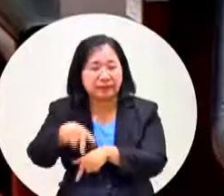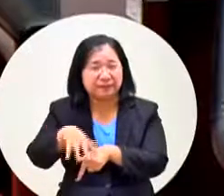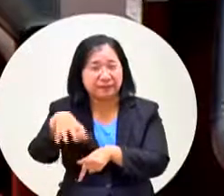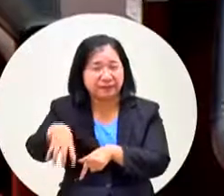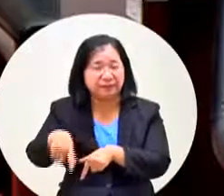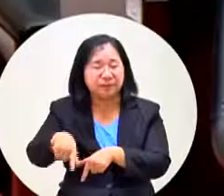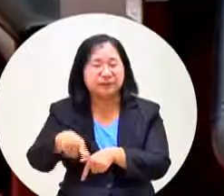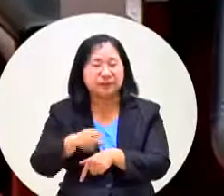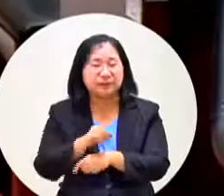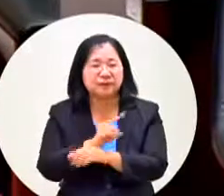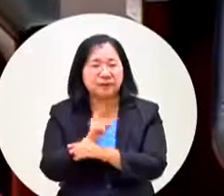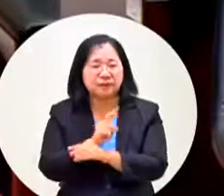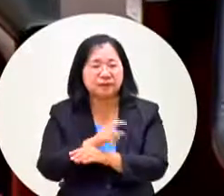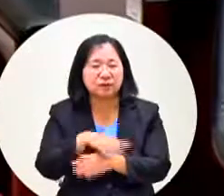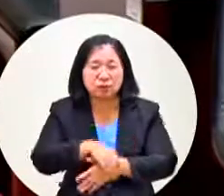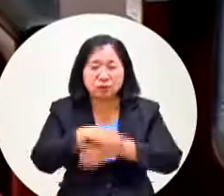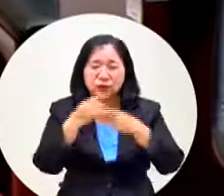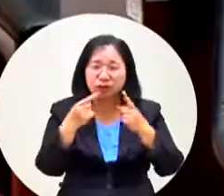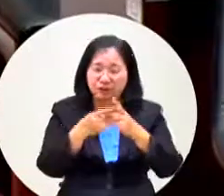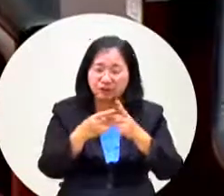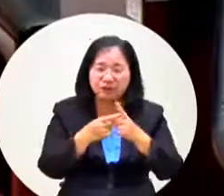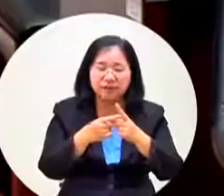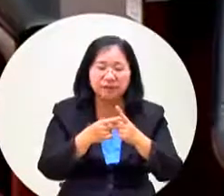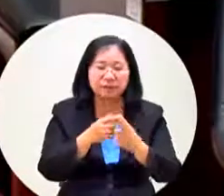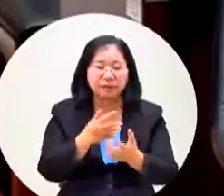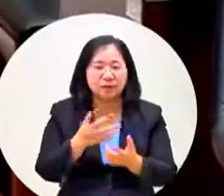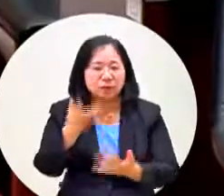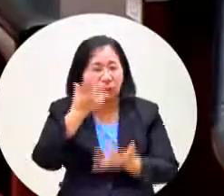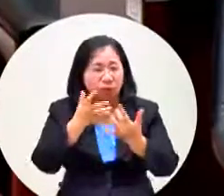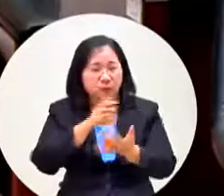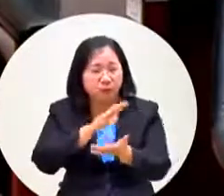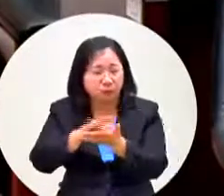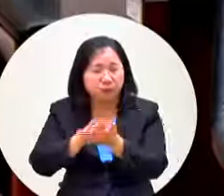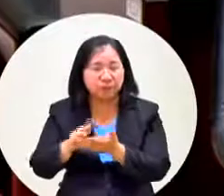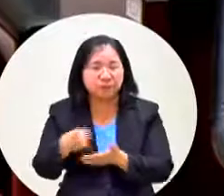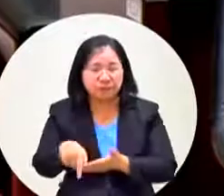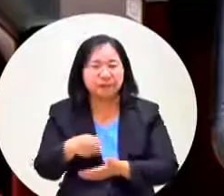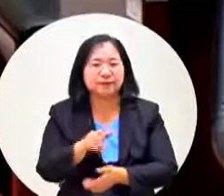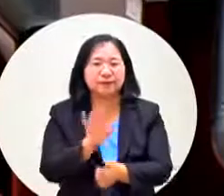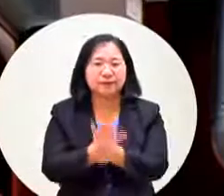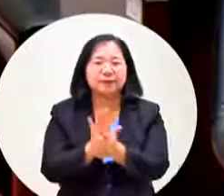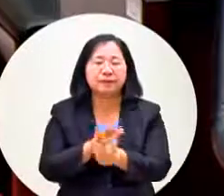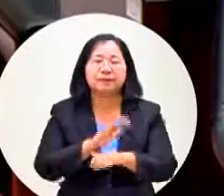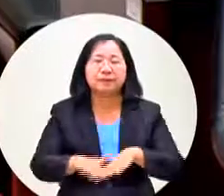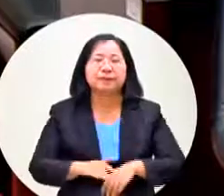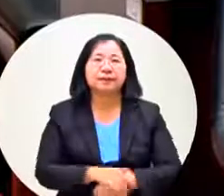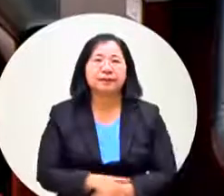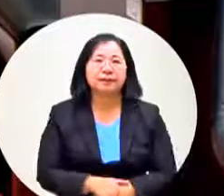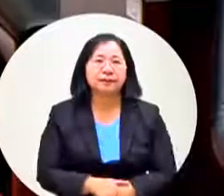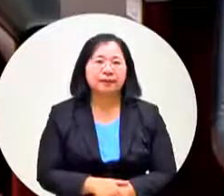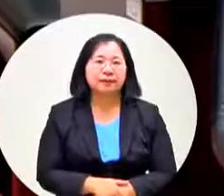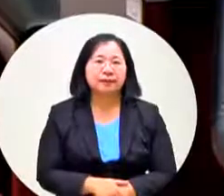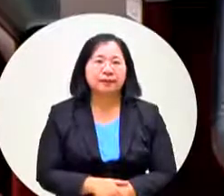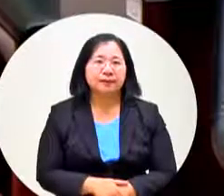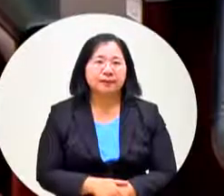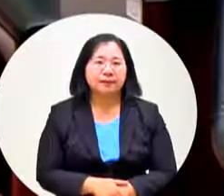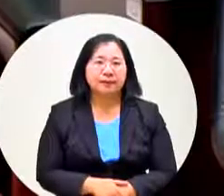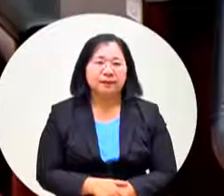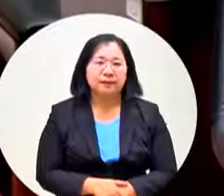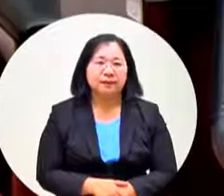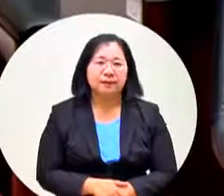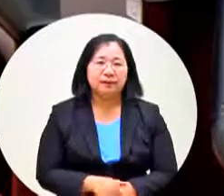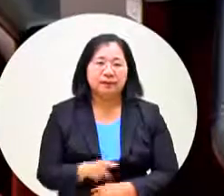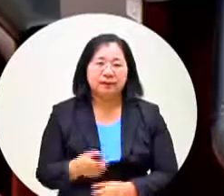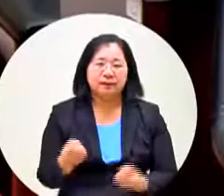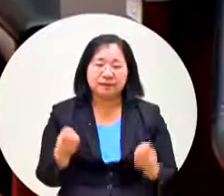但遮个工业区的这个厂商，以外。佫会当兼顾到南大寮这边的这个民众，的这